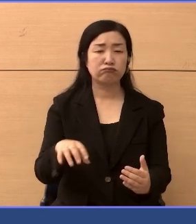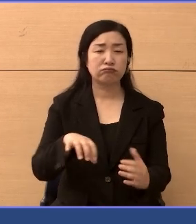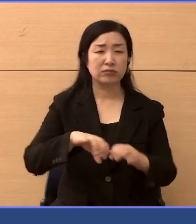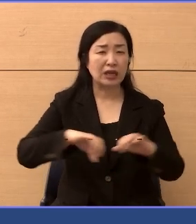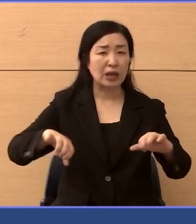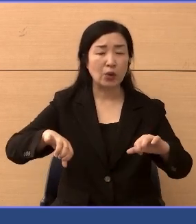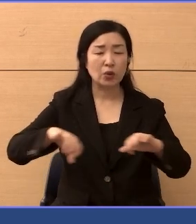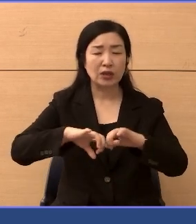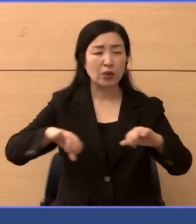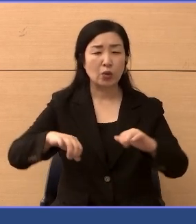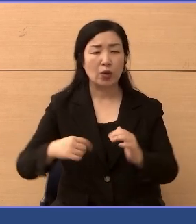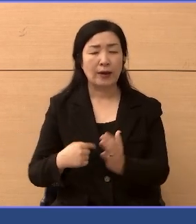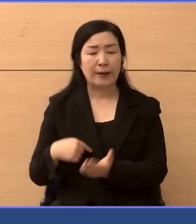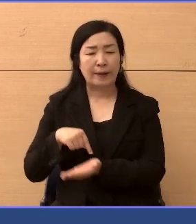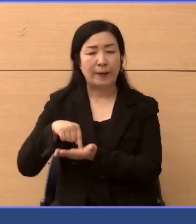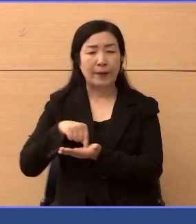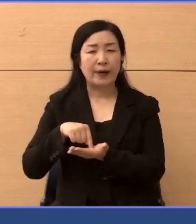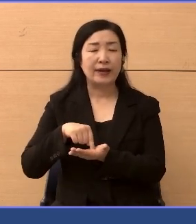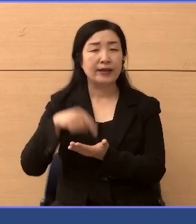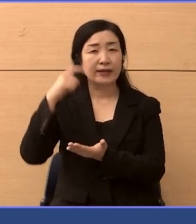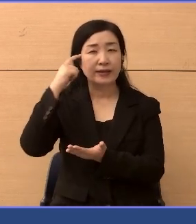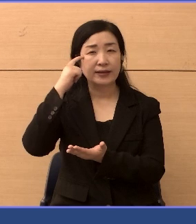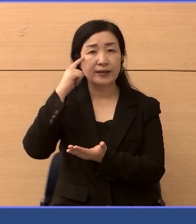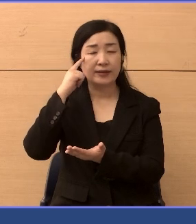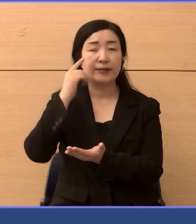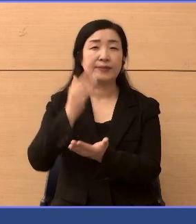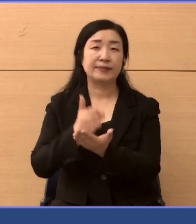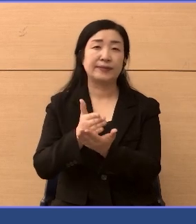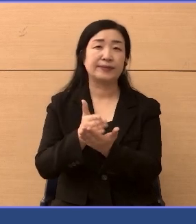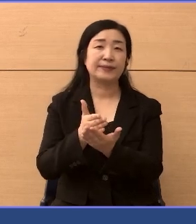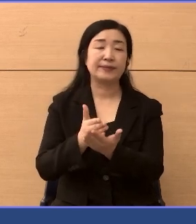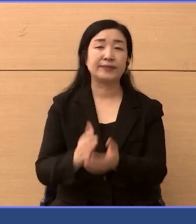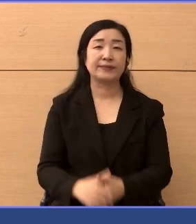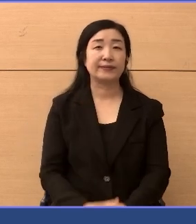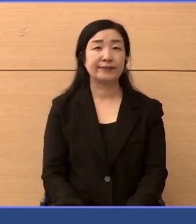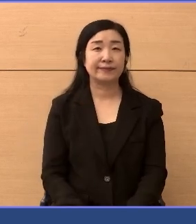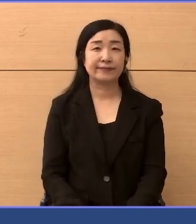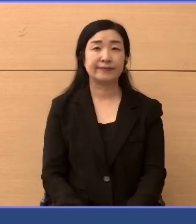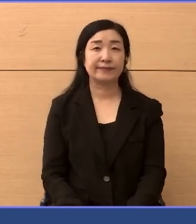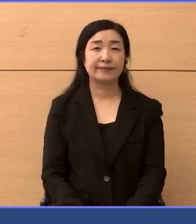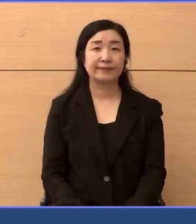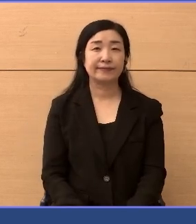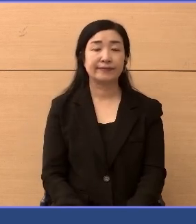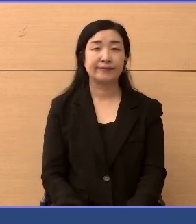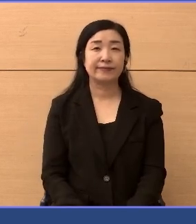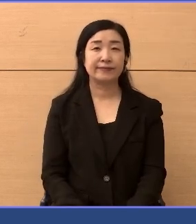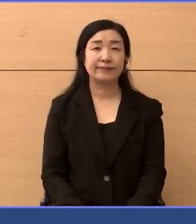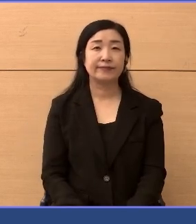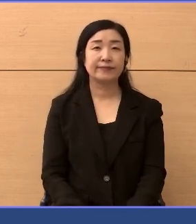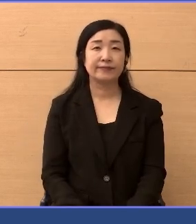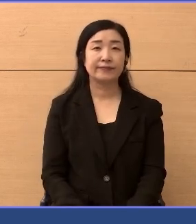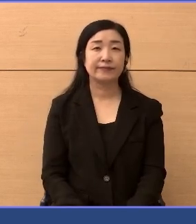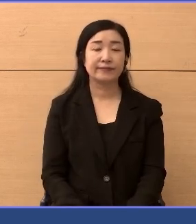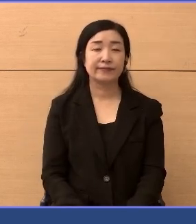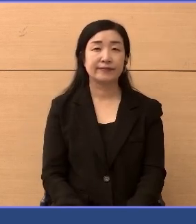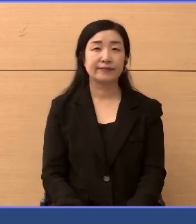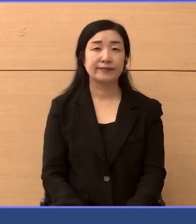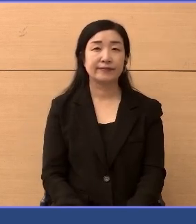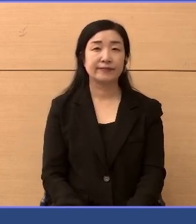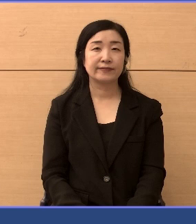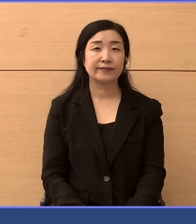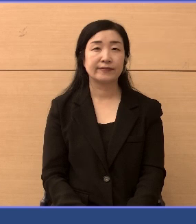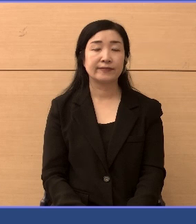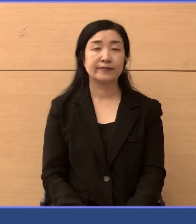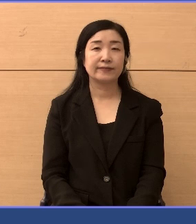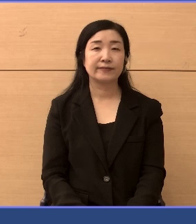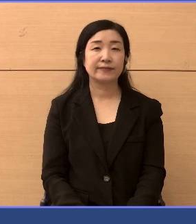to the child with 해야 될 것입니다. ASD. And of course, 물론 it can be quite a